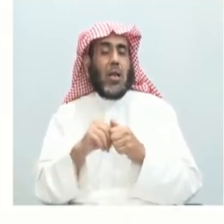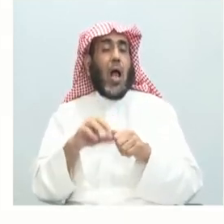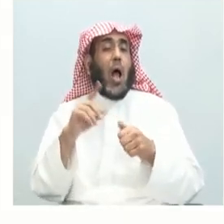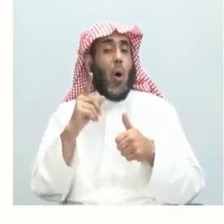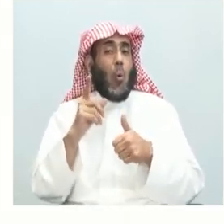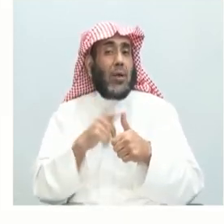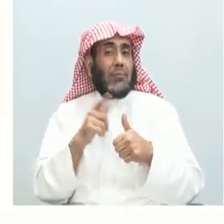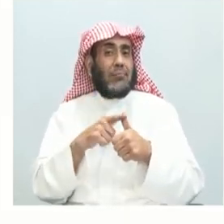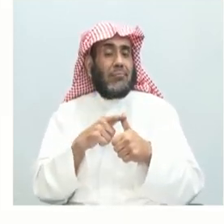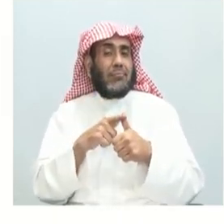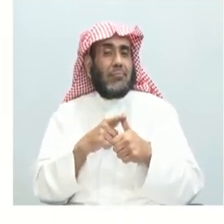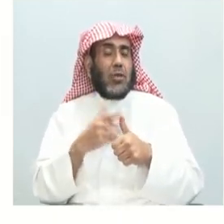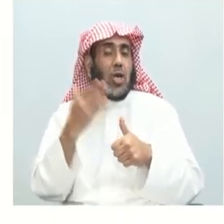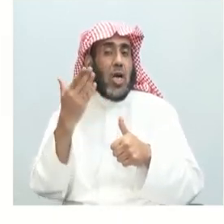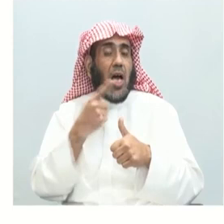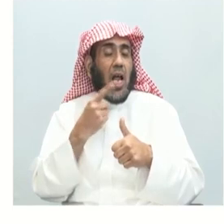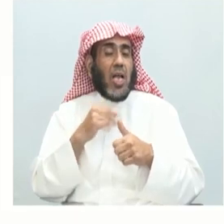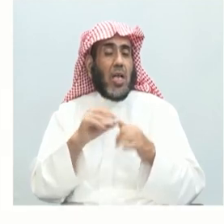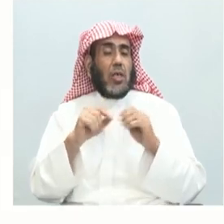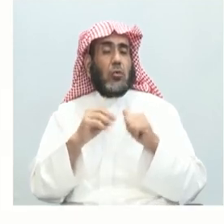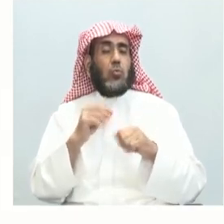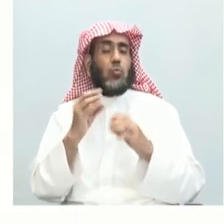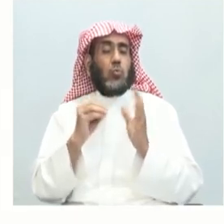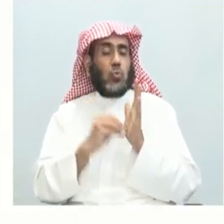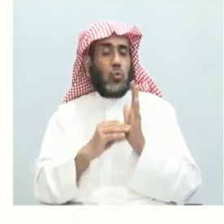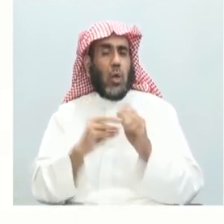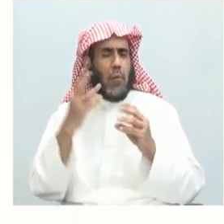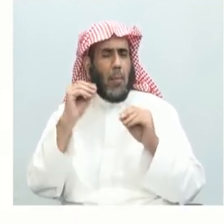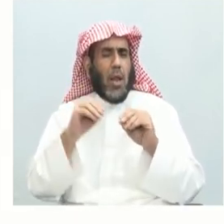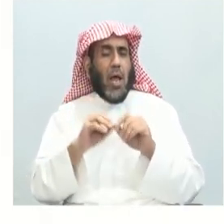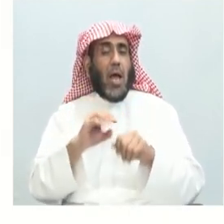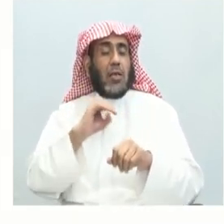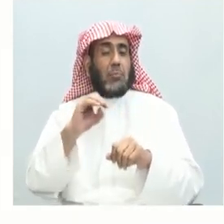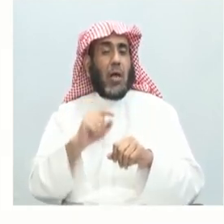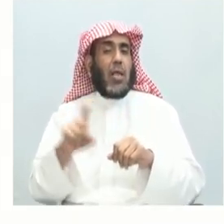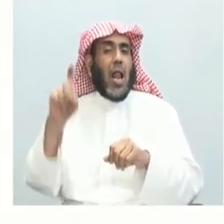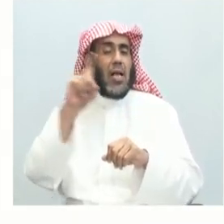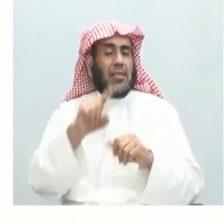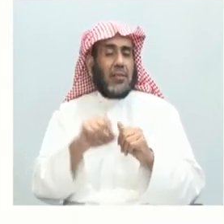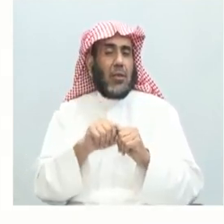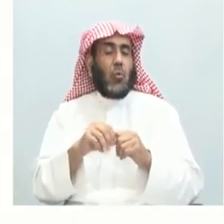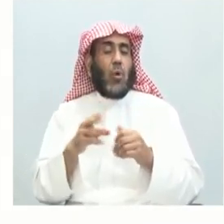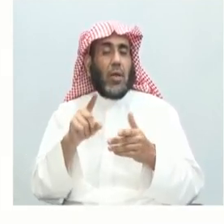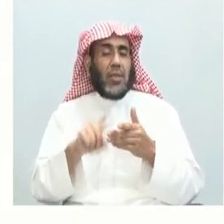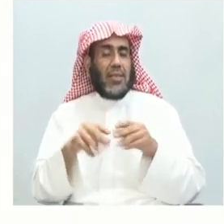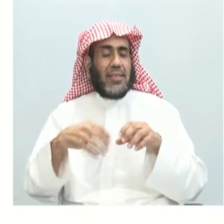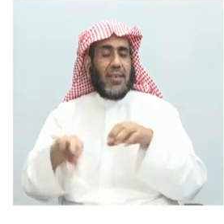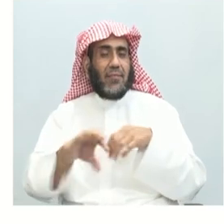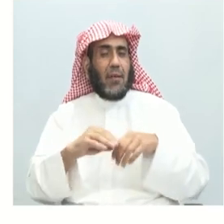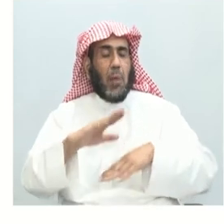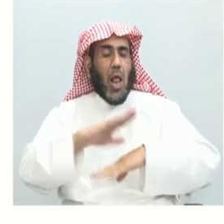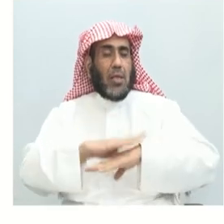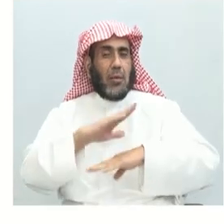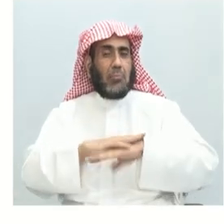اولا قرانا النصوص وتعرفنا على معانيها اجبنا عن الاسئله وايضا صنفنا